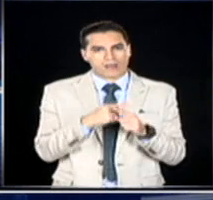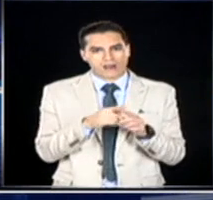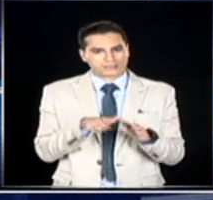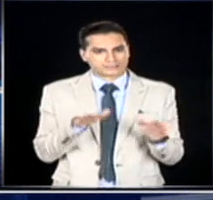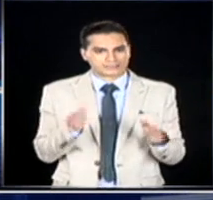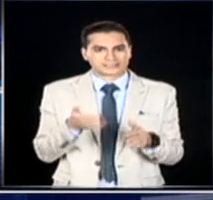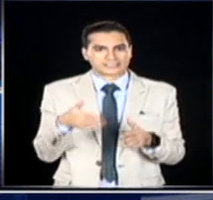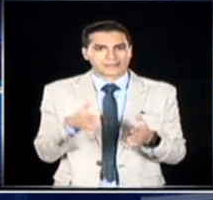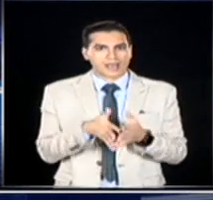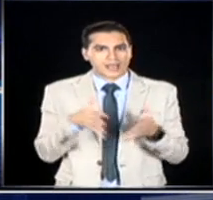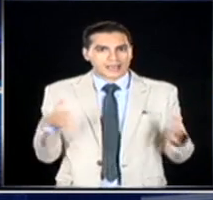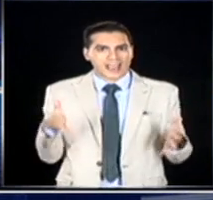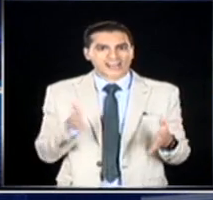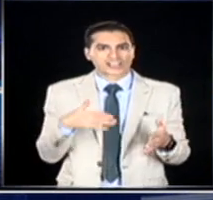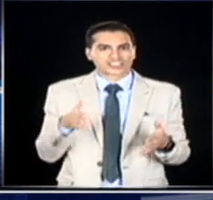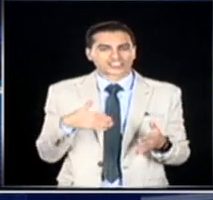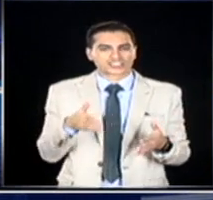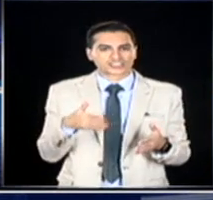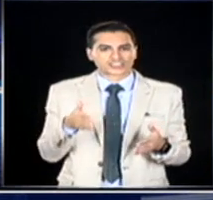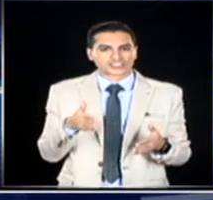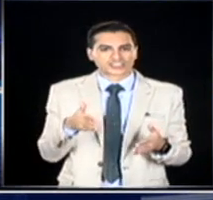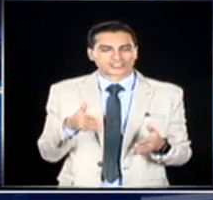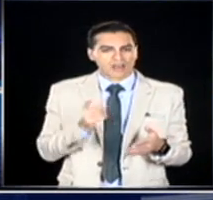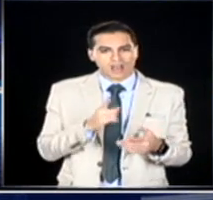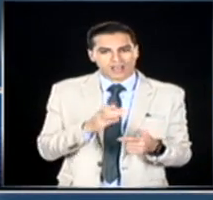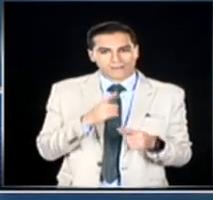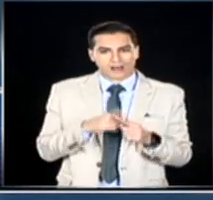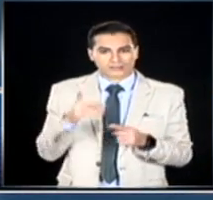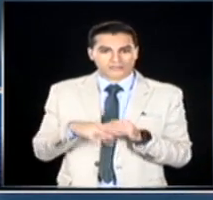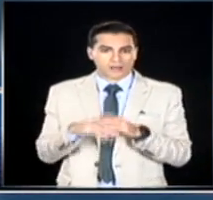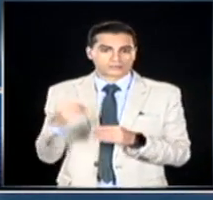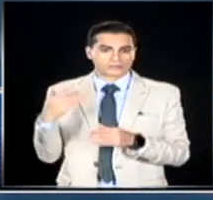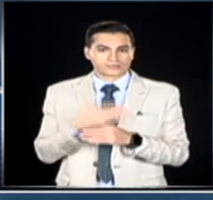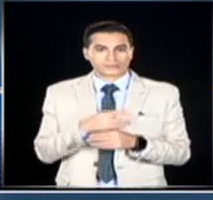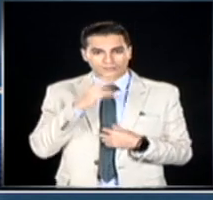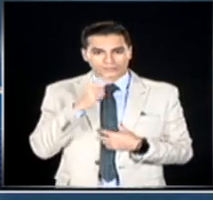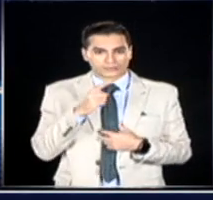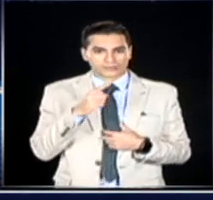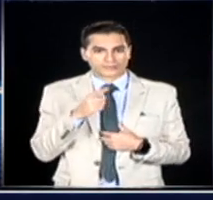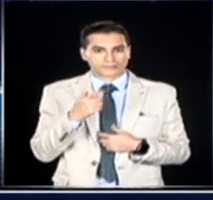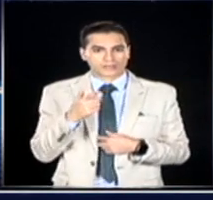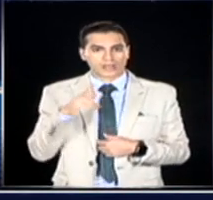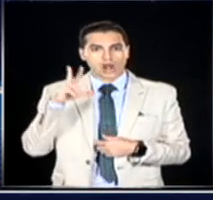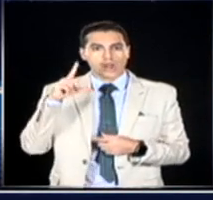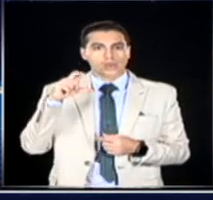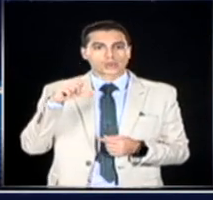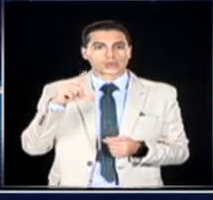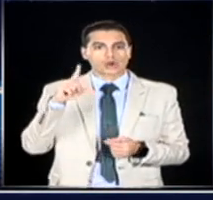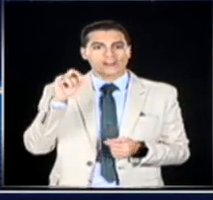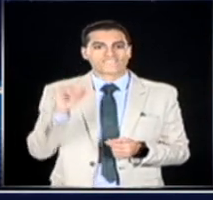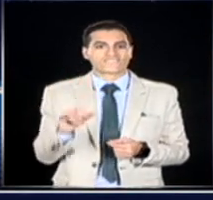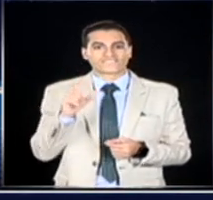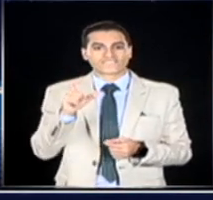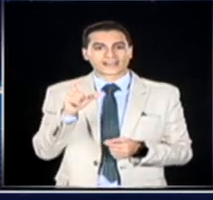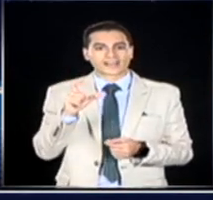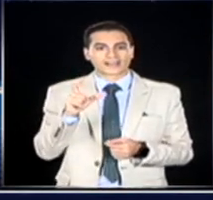أكيد من سمكة القرش. كنت بتحاول تدوس على البزر يا أحمد. عندك إجابة؟ أيوه، الدولفين. الدولفين